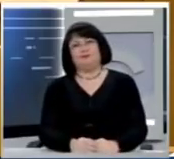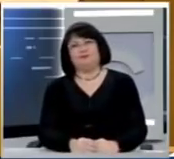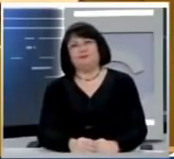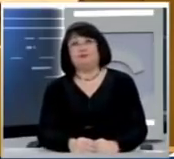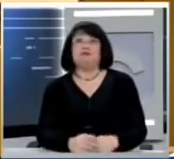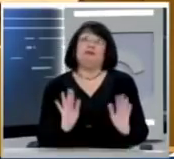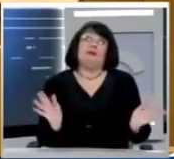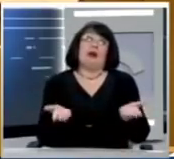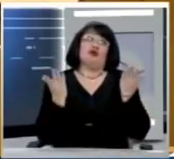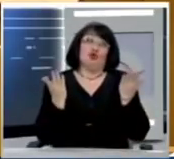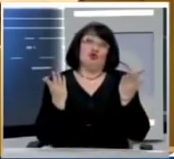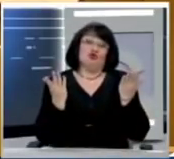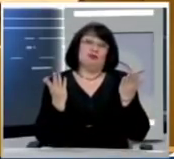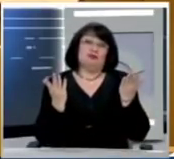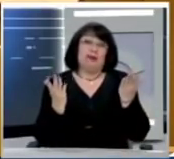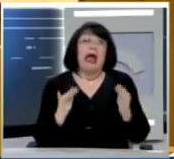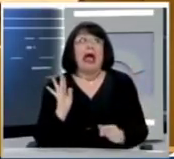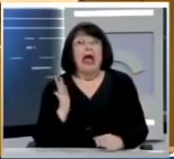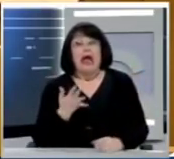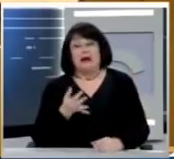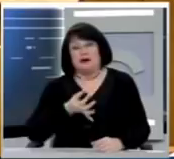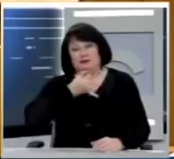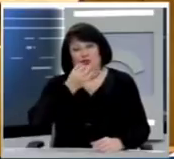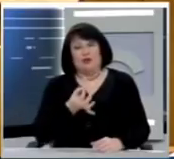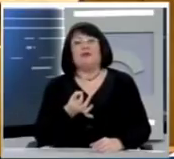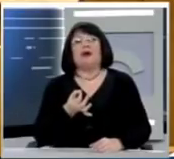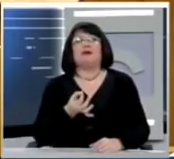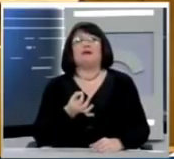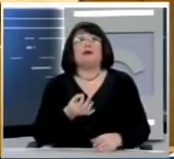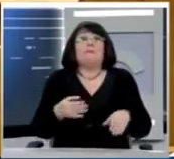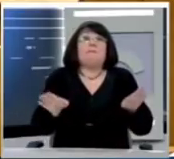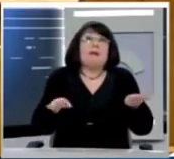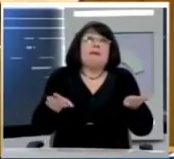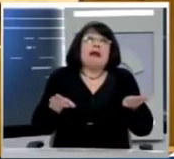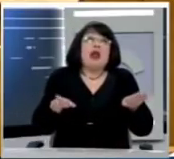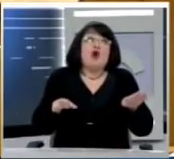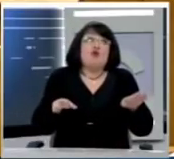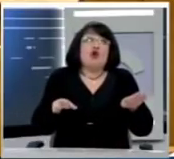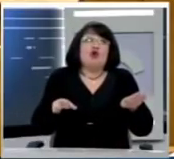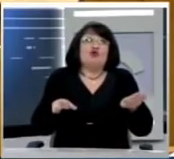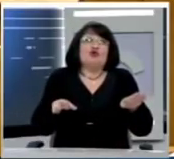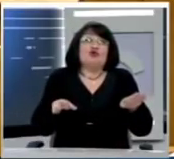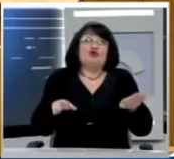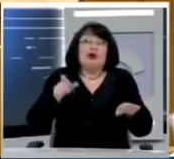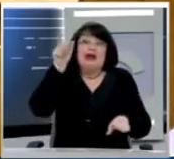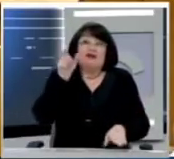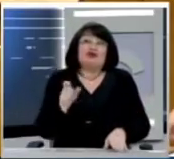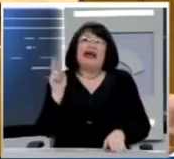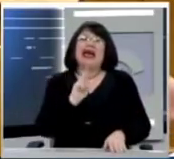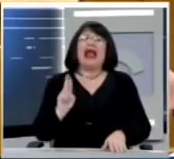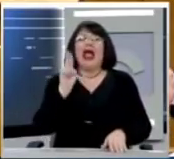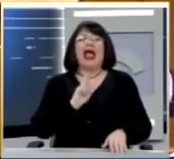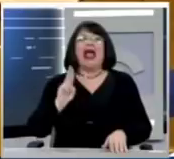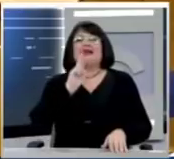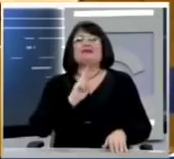Εκτός βέβαια, αν όπως είπα και πριν, ο κ. Παπαγγελόπουλος ως Ρασπούτιν είχε καταφέρει να